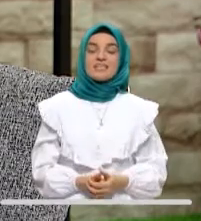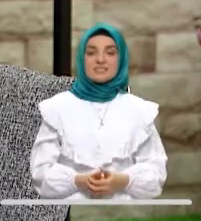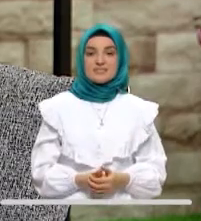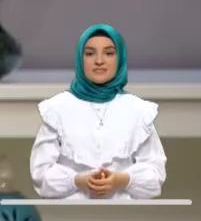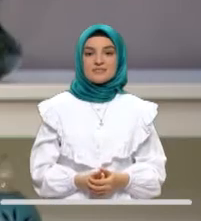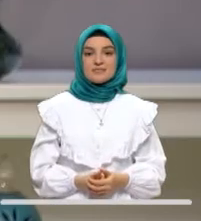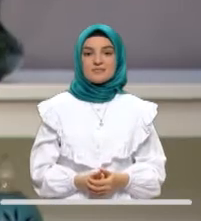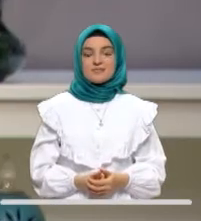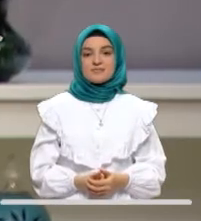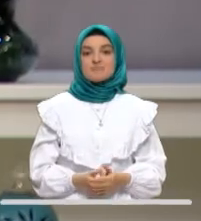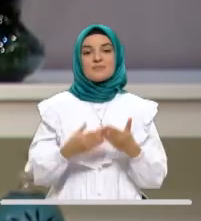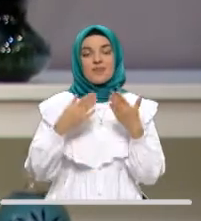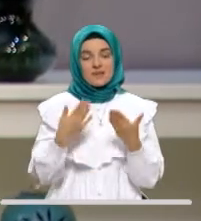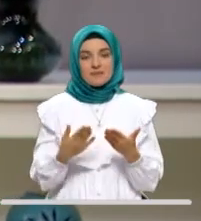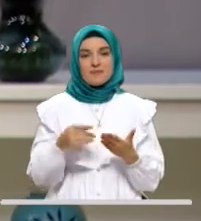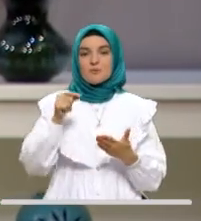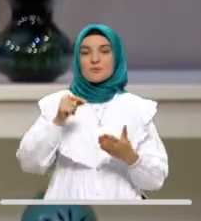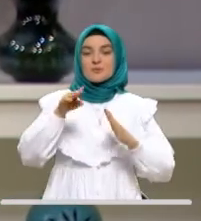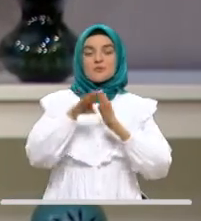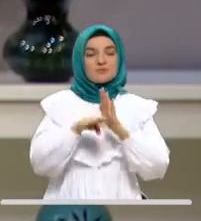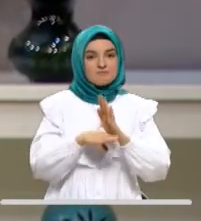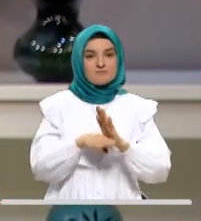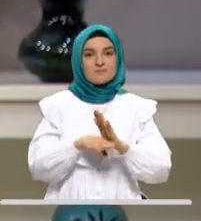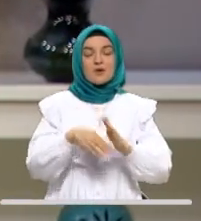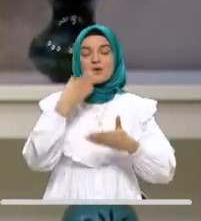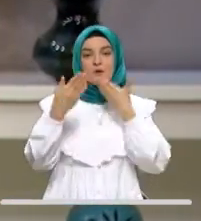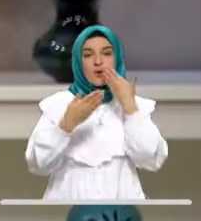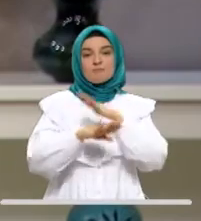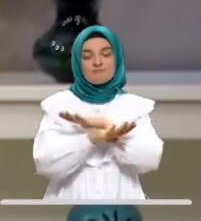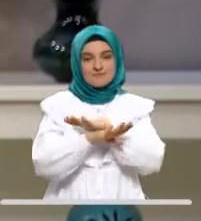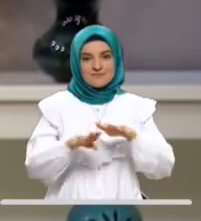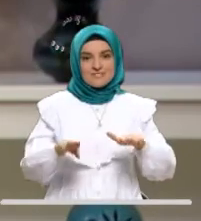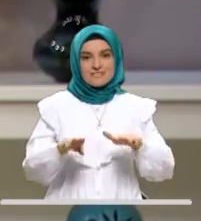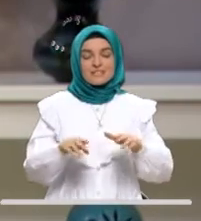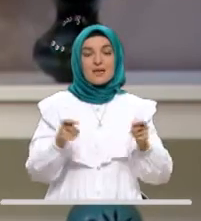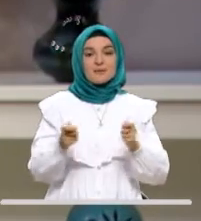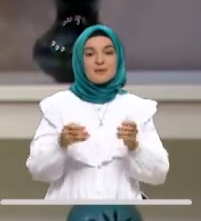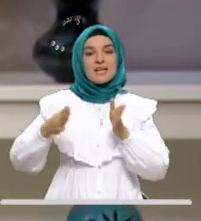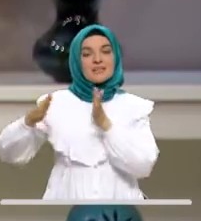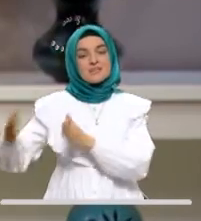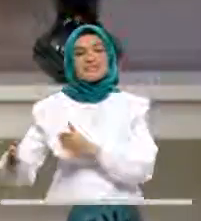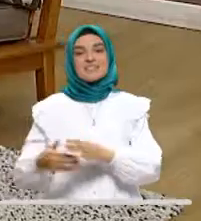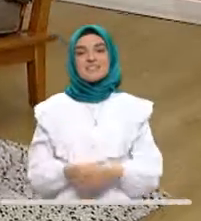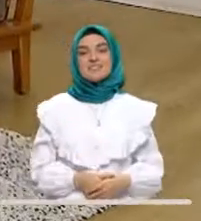Sağ olun. Evet efendim, bugün de sohbetimizi tamamladık. Kapatmadan önce Muhtelif İşler köşemize geçiyoruz.